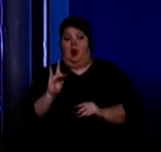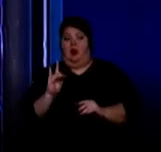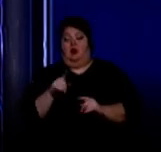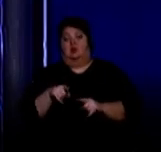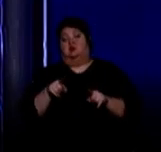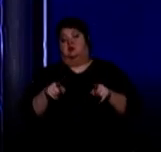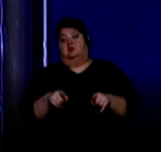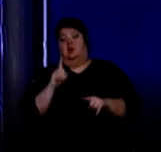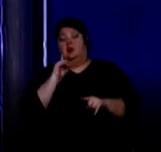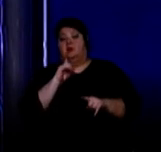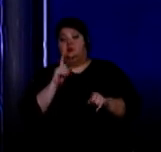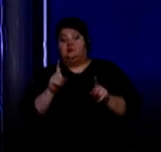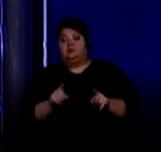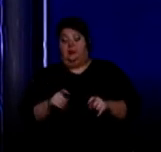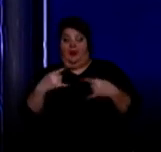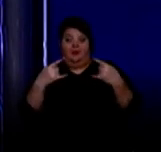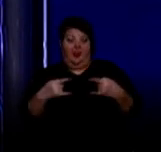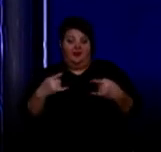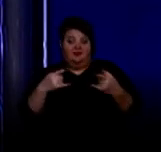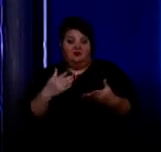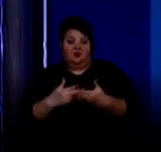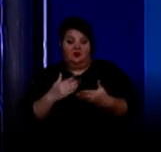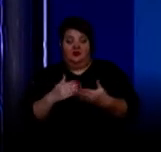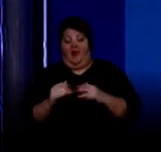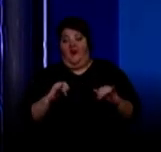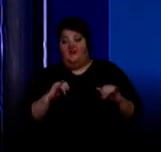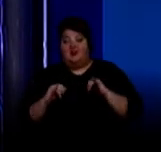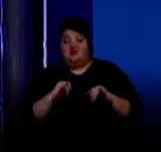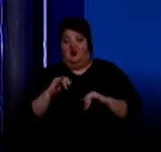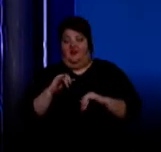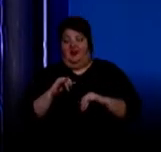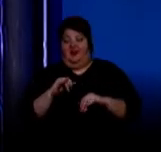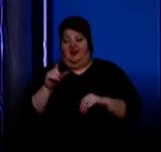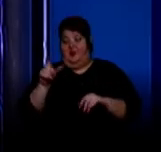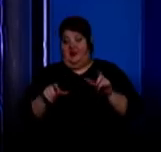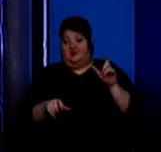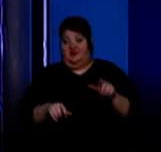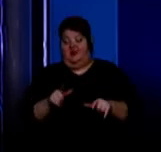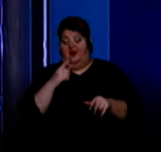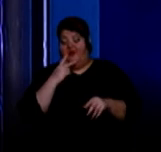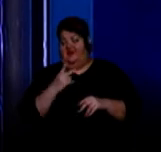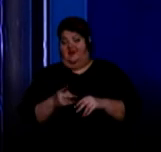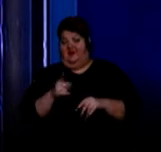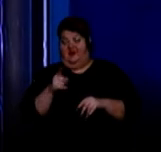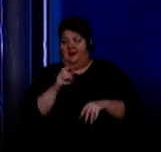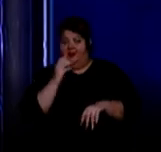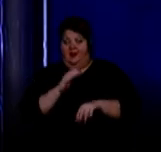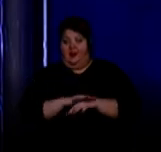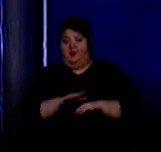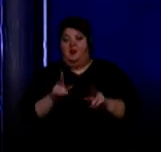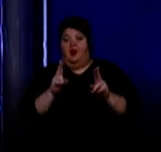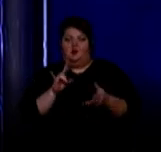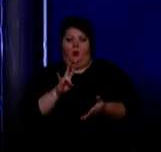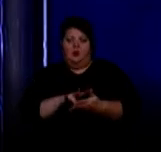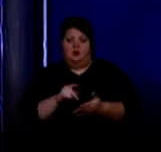крісло, телевізор, вічливий персонал, так що він, я думаю, цього і не помічає під час процедури. А тим більше, хто постійно вже